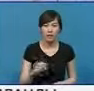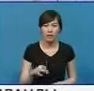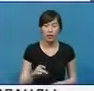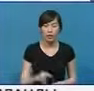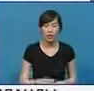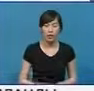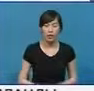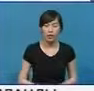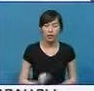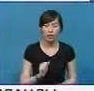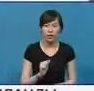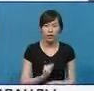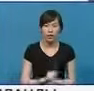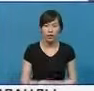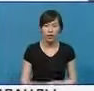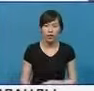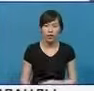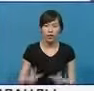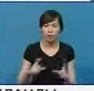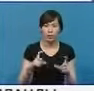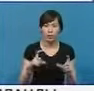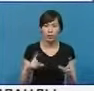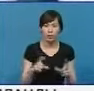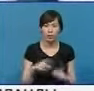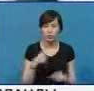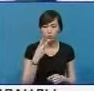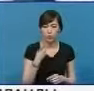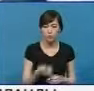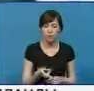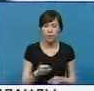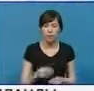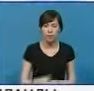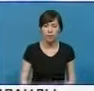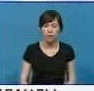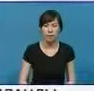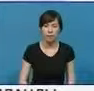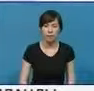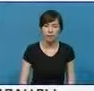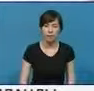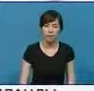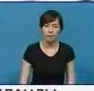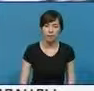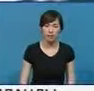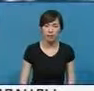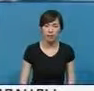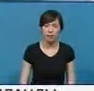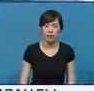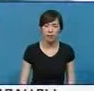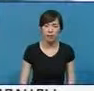56 36 24. Нұрмахан Кенжехан, Али Мәлік, Олжас Байтуф, оңтүстік ақпарат.